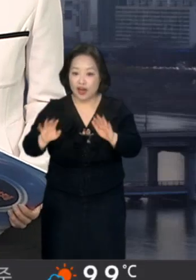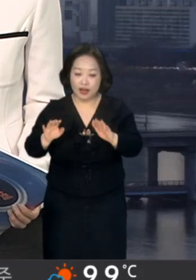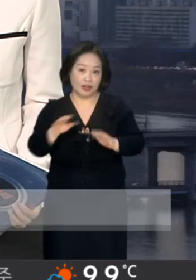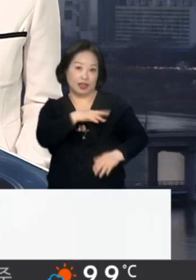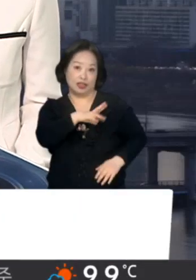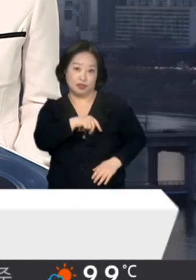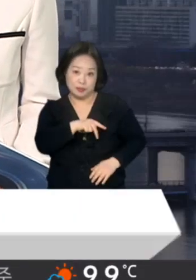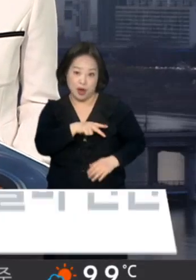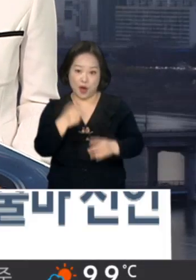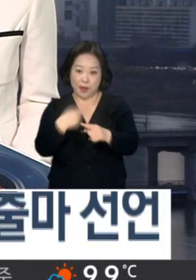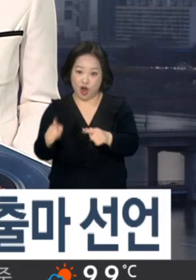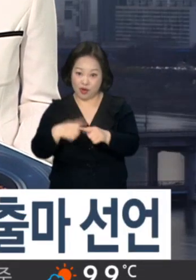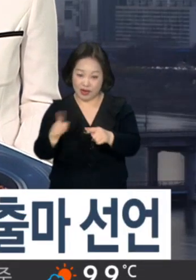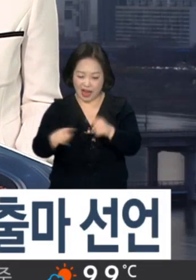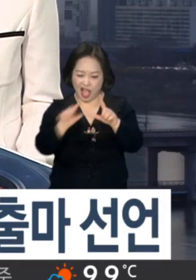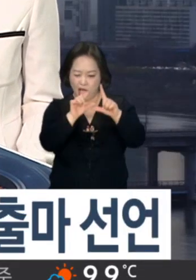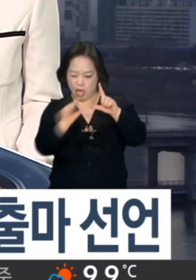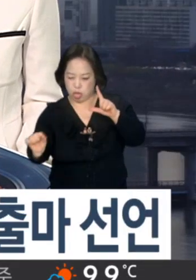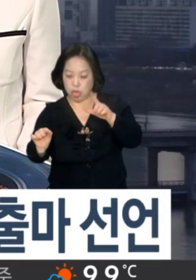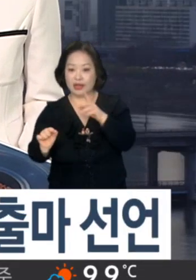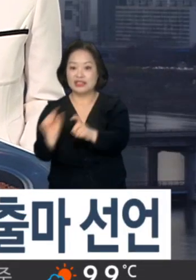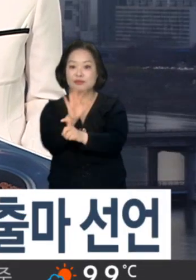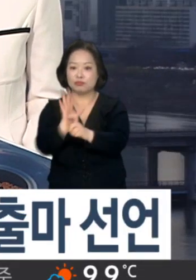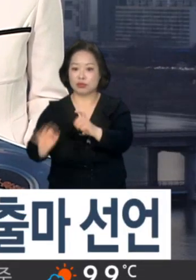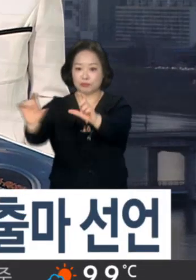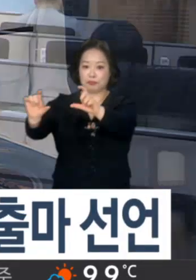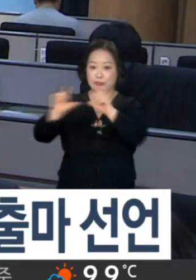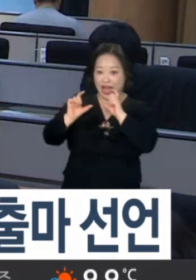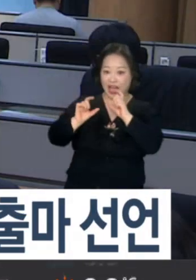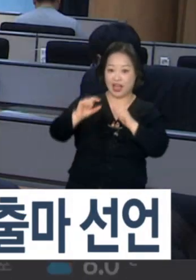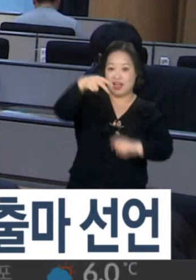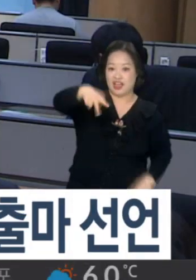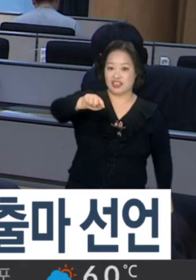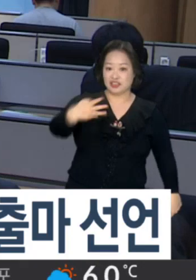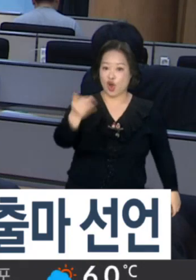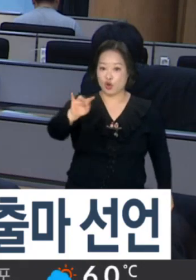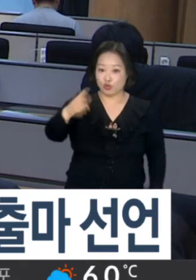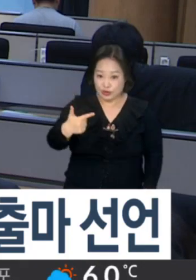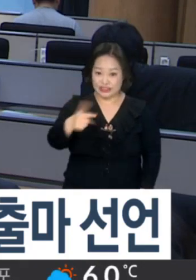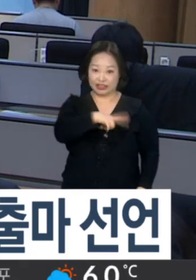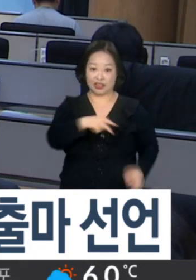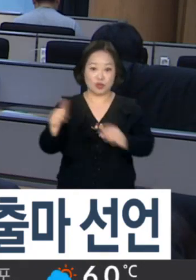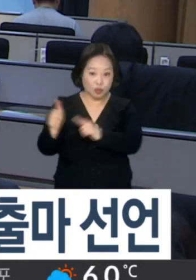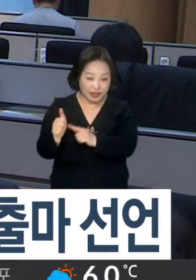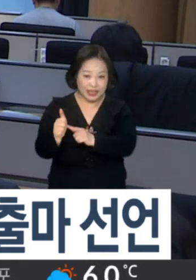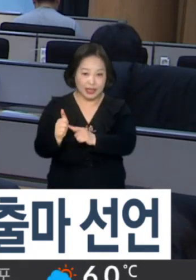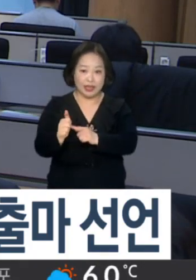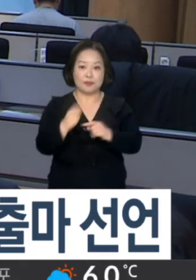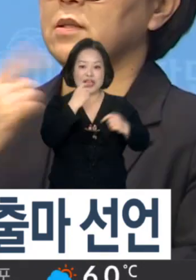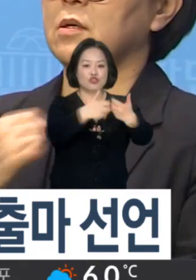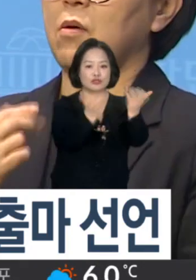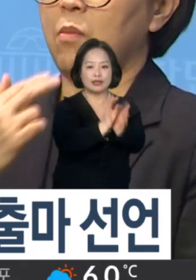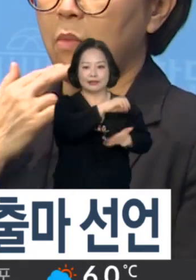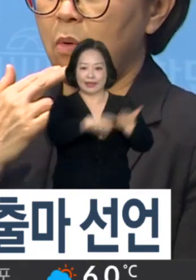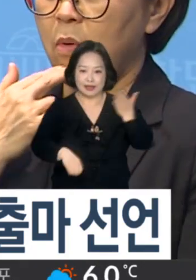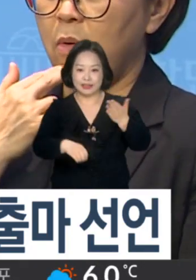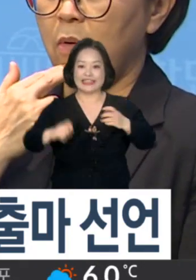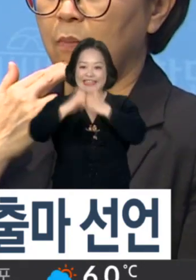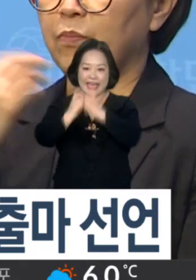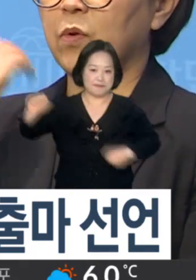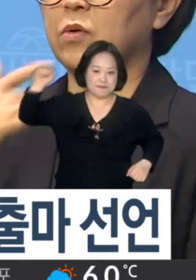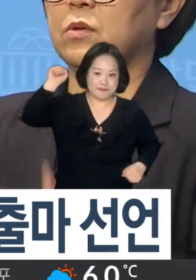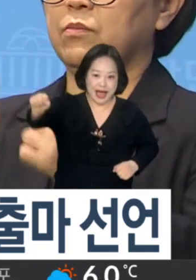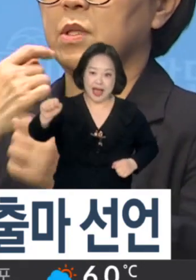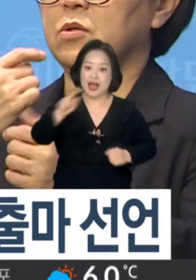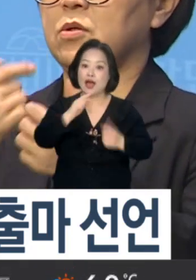더불 주당 현역 평가 하위 10% 통보를 받은서 의원이 탈당 후 총선 출마 입장을 밝혔습니다